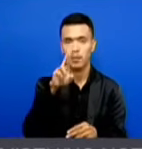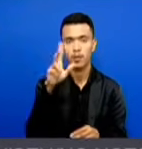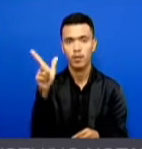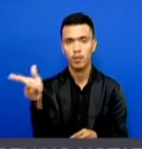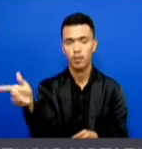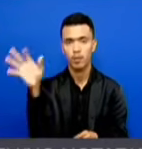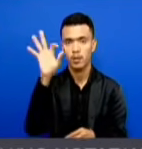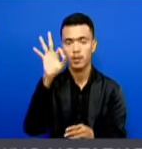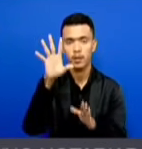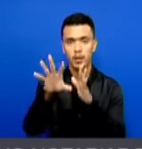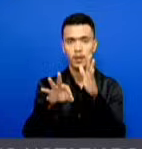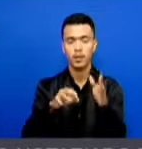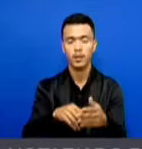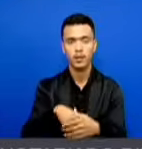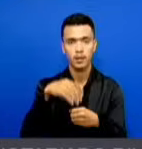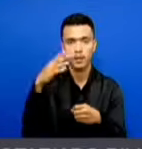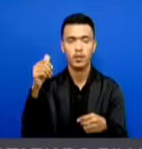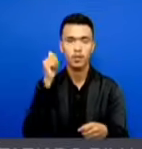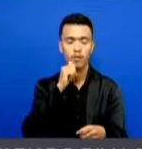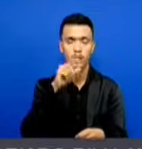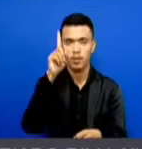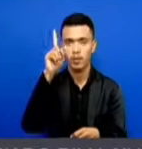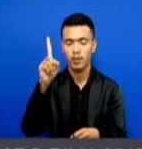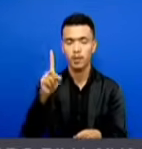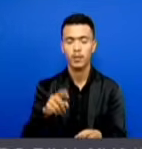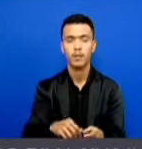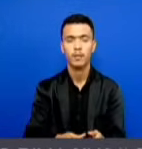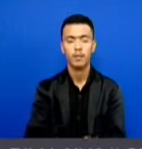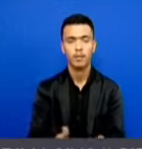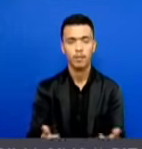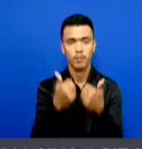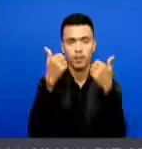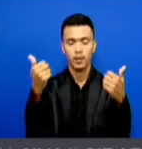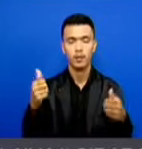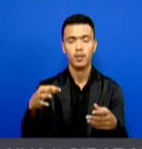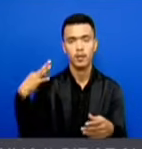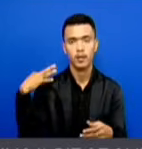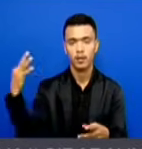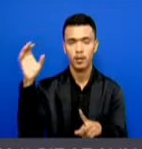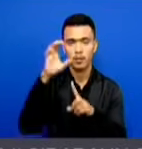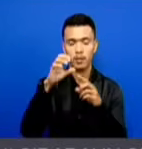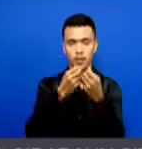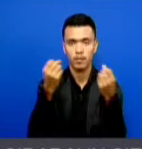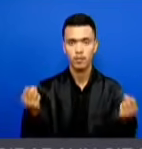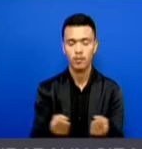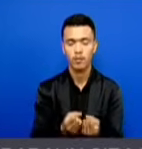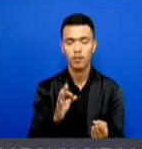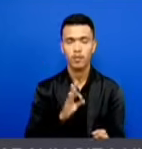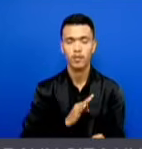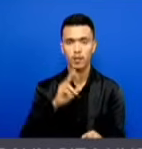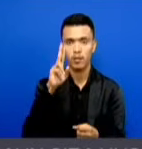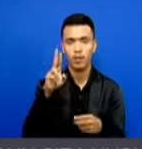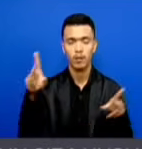lulu resinsia, hetan derota, único feto idadet ma consegue conquista di eleita sai sef suku Fatukeru